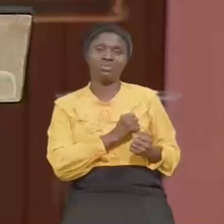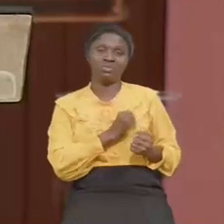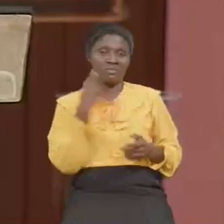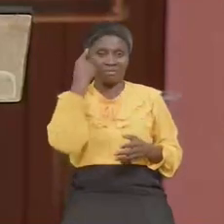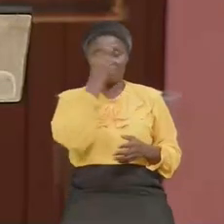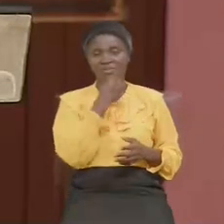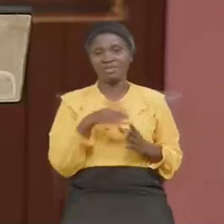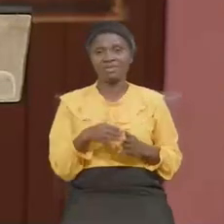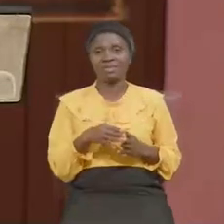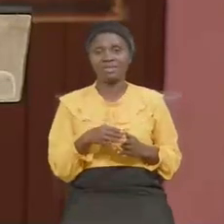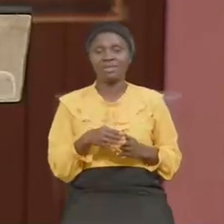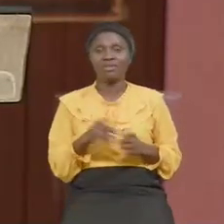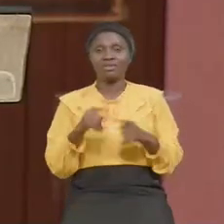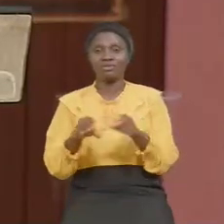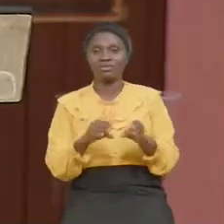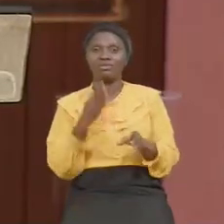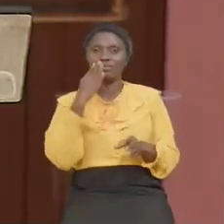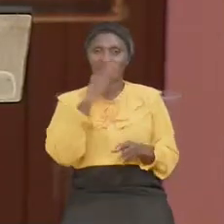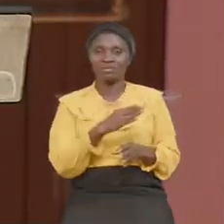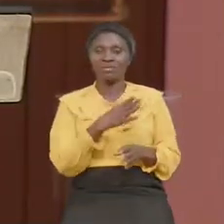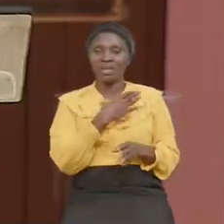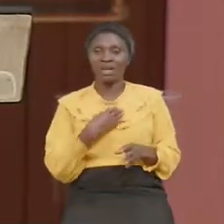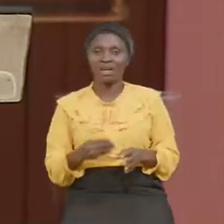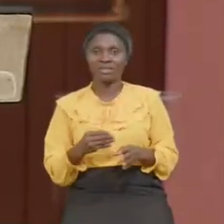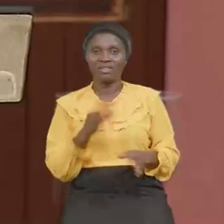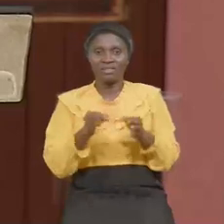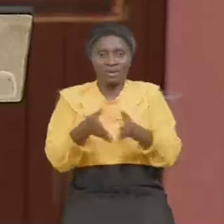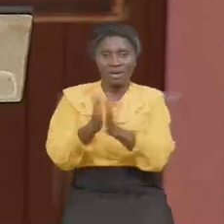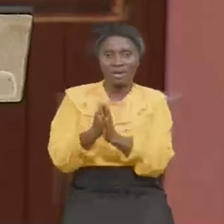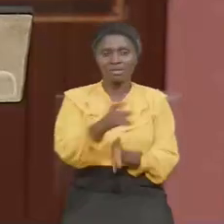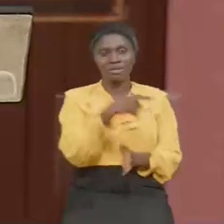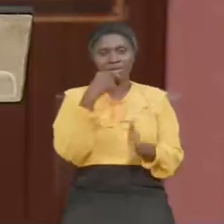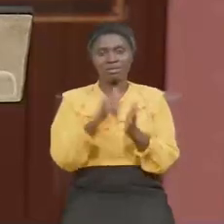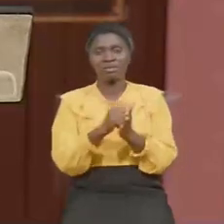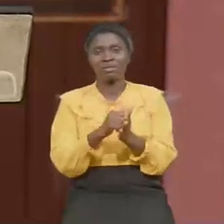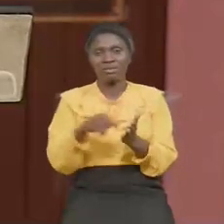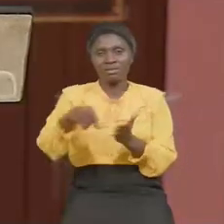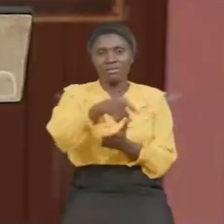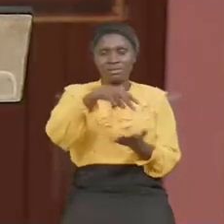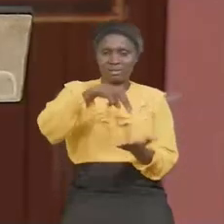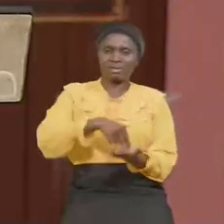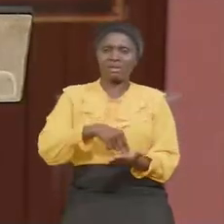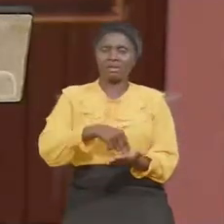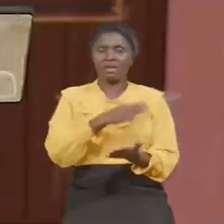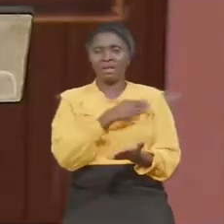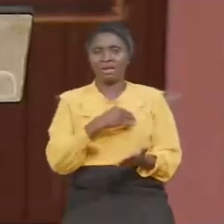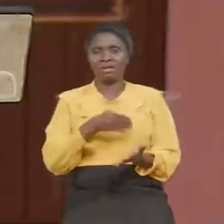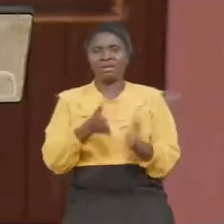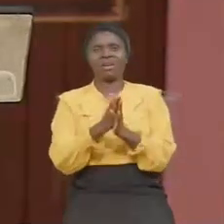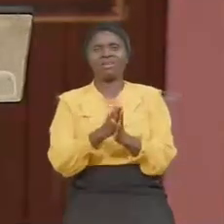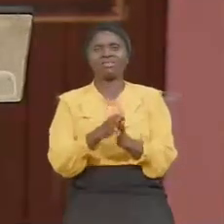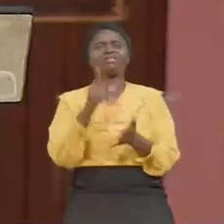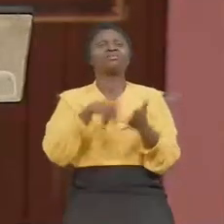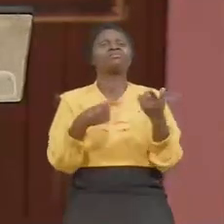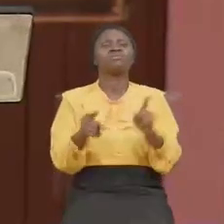ils restent debout et ils te regardent et disent « Ouais, hey, après !» Et tu quittes le chemin. Ces gens-là,